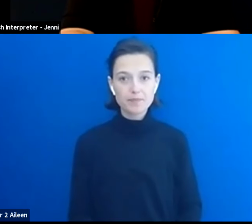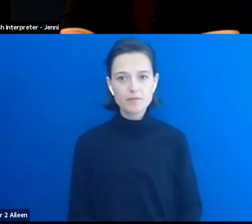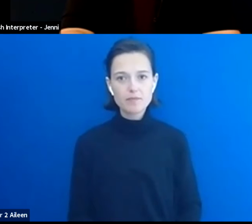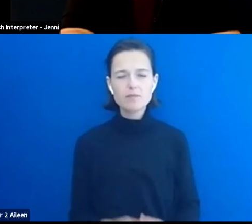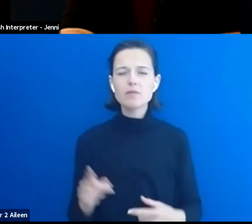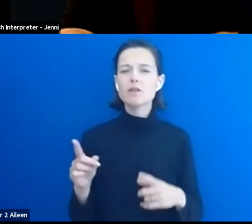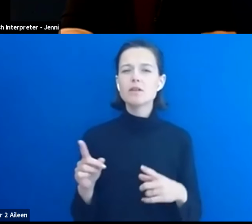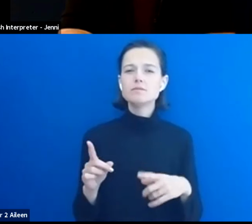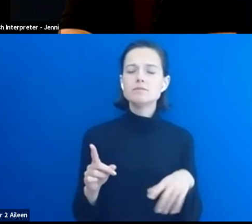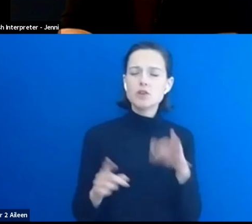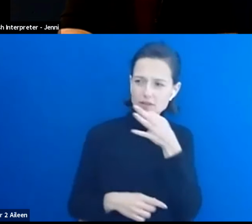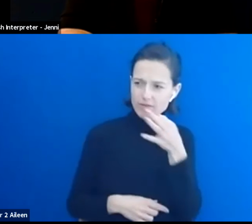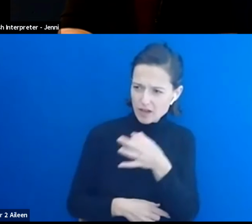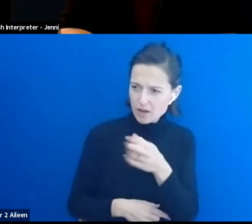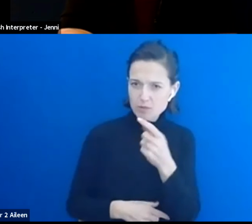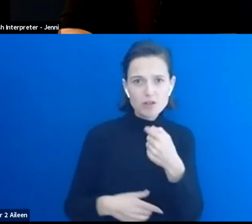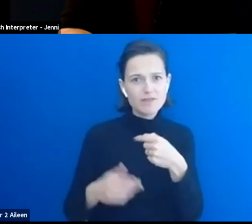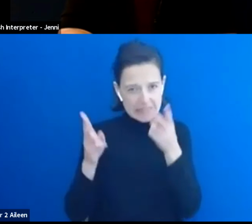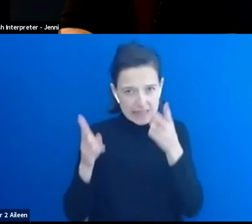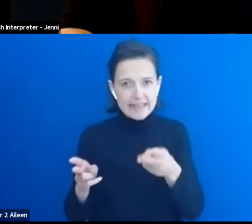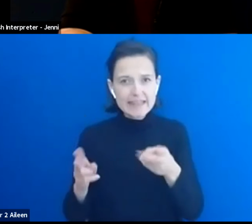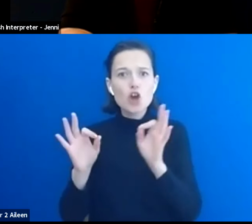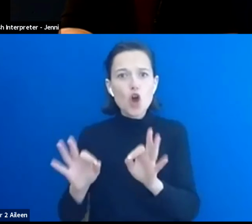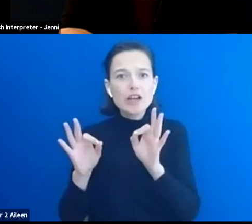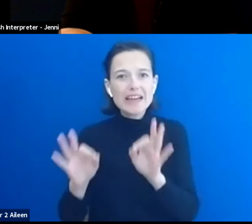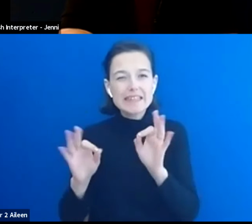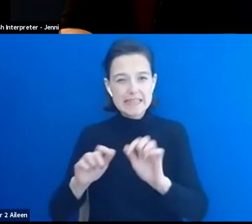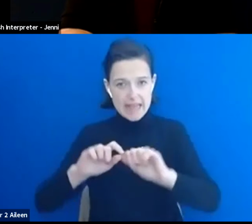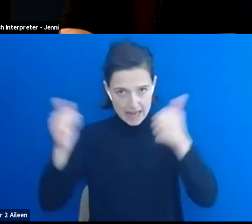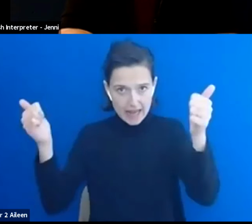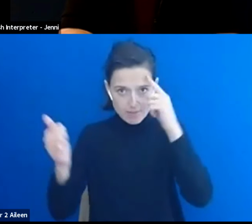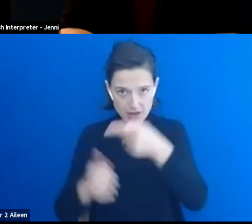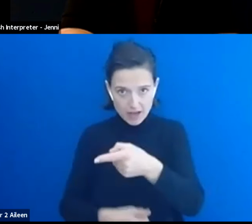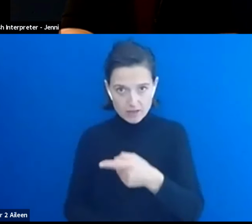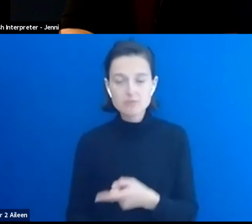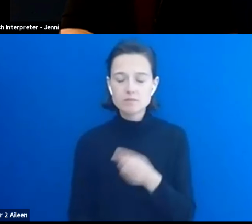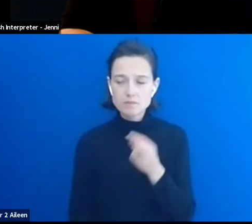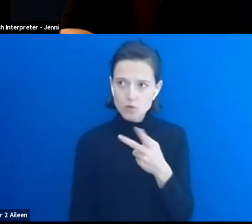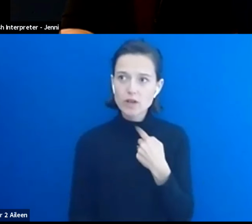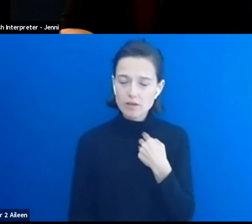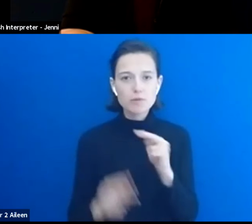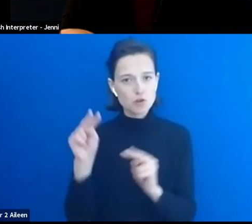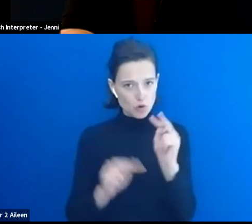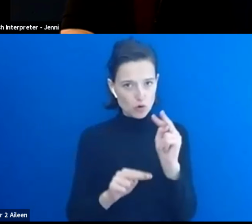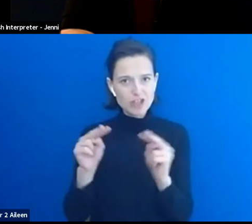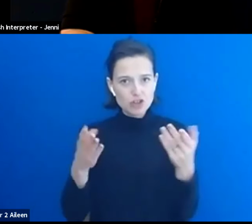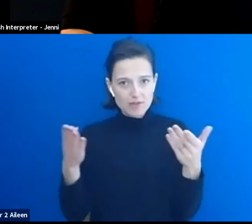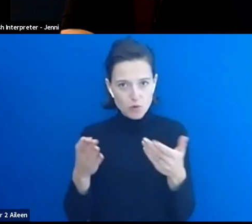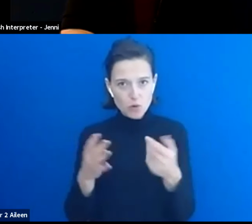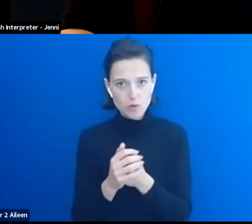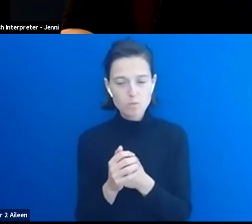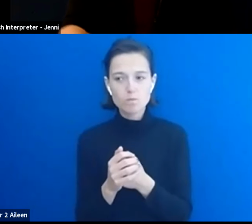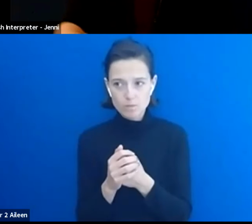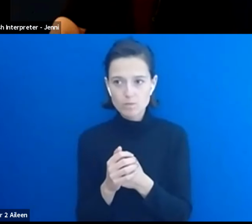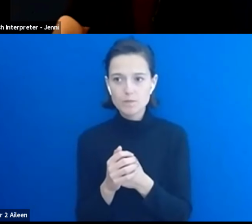Erleben, was den Unterschied ausmacht. Und wir haben Seth auch bei uns. Seth,